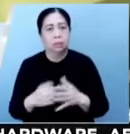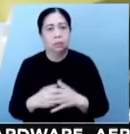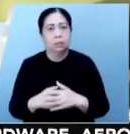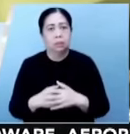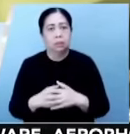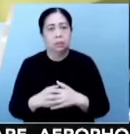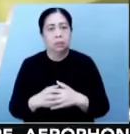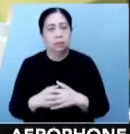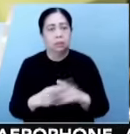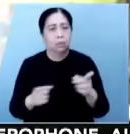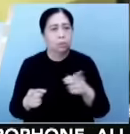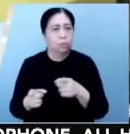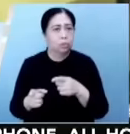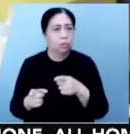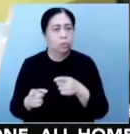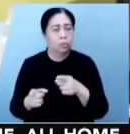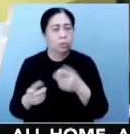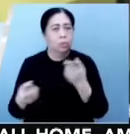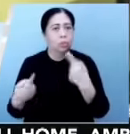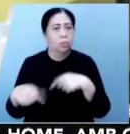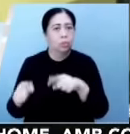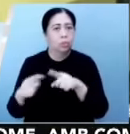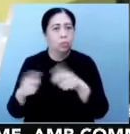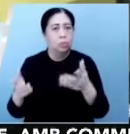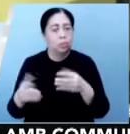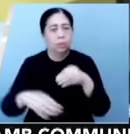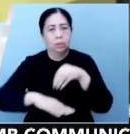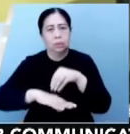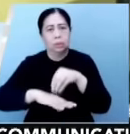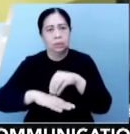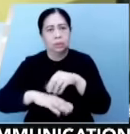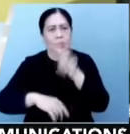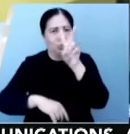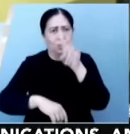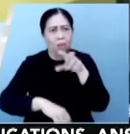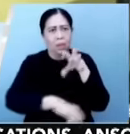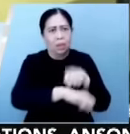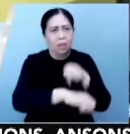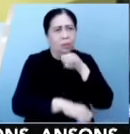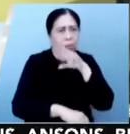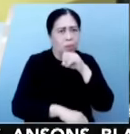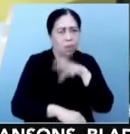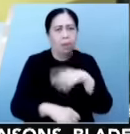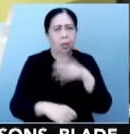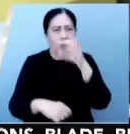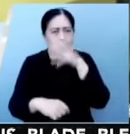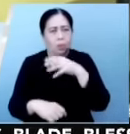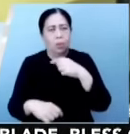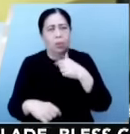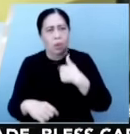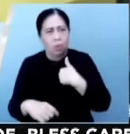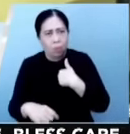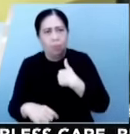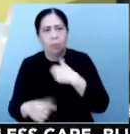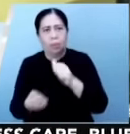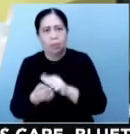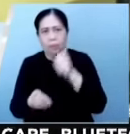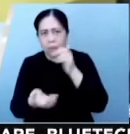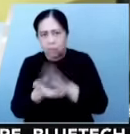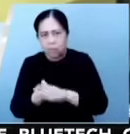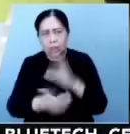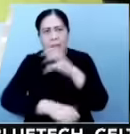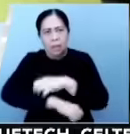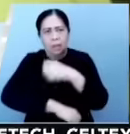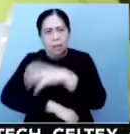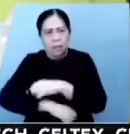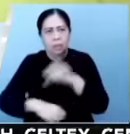pumasok yun doon sa tindahan namin. Dalawa nang nakagat eh. Yung matanda, ako, pati yung asawa ko, kakagatin pa. Kaya po nagawa